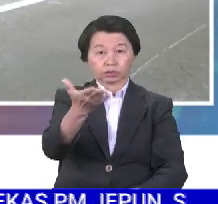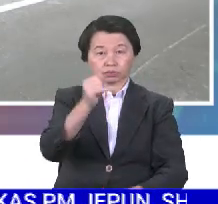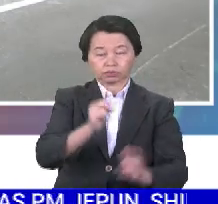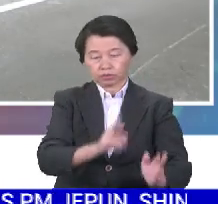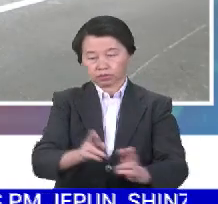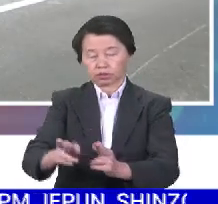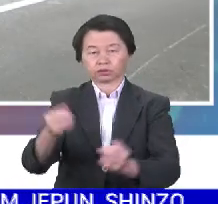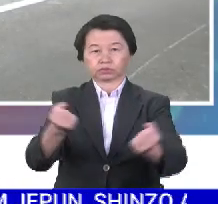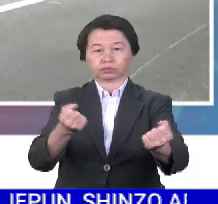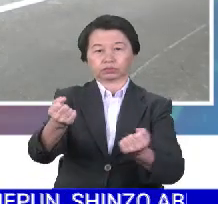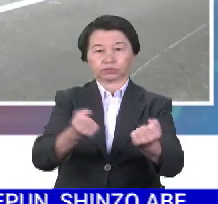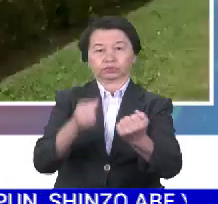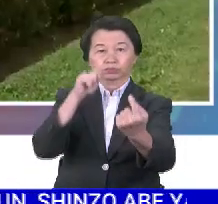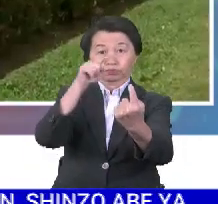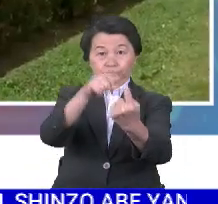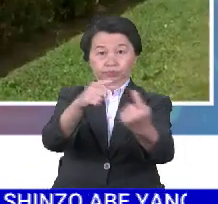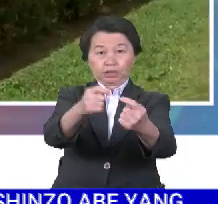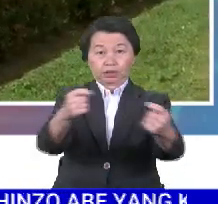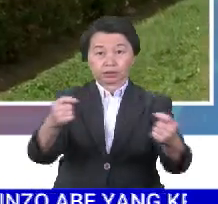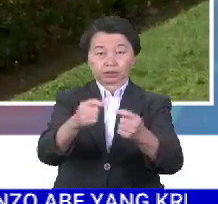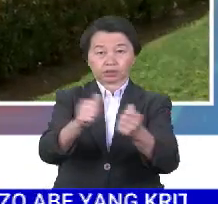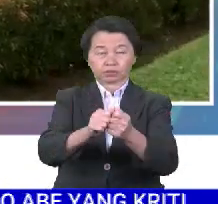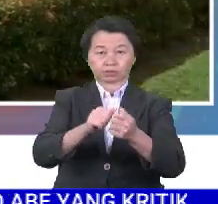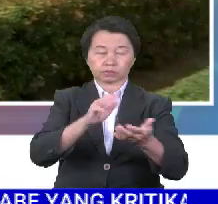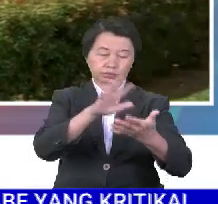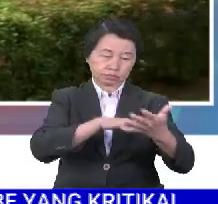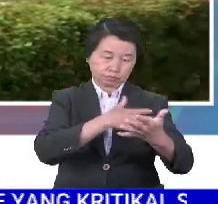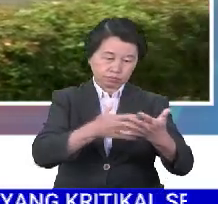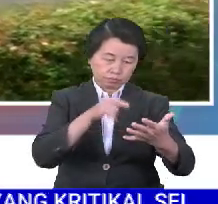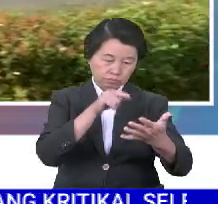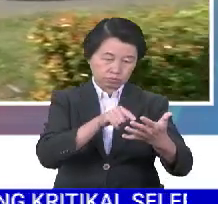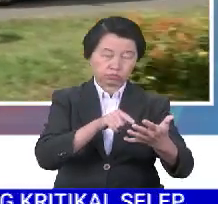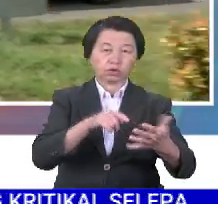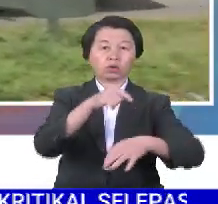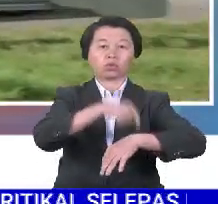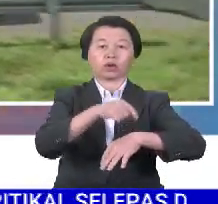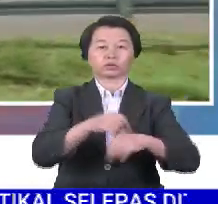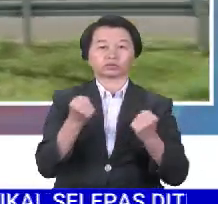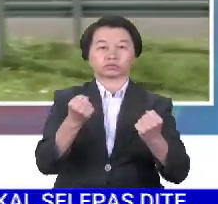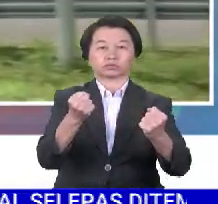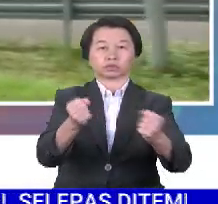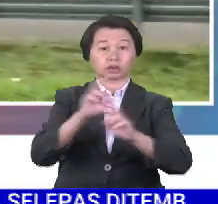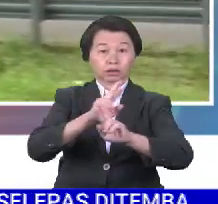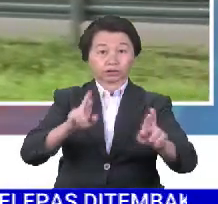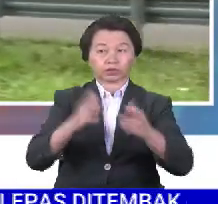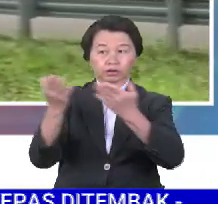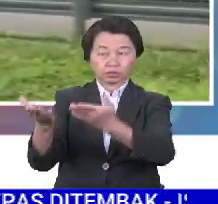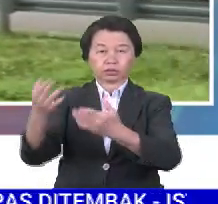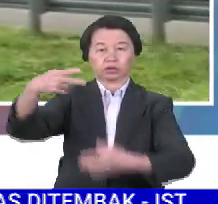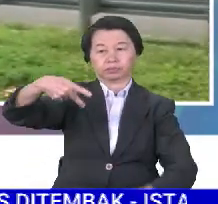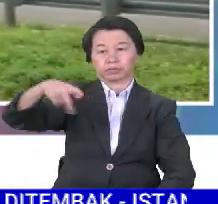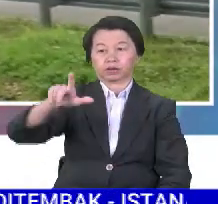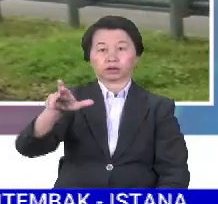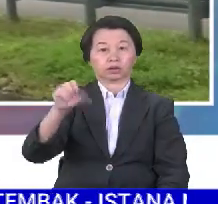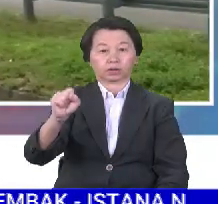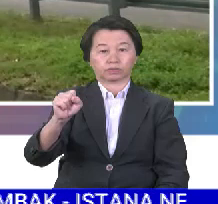merancang perjalanan ke destinasi dengan menyemak jadual rancangan waktu perjalanan yang disediakan oleh pihak Plus.